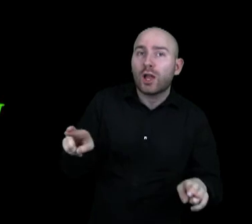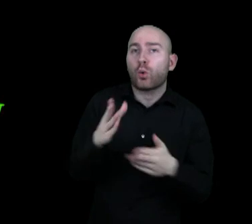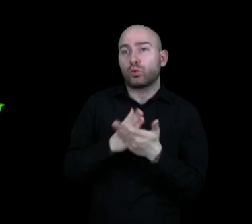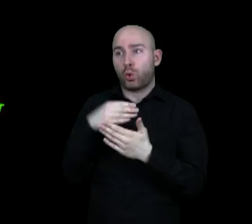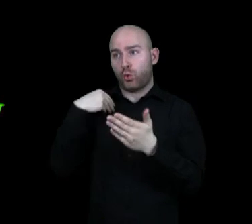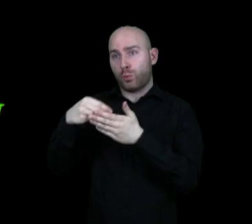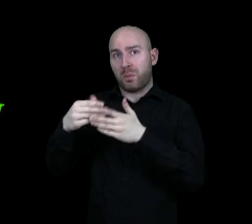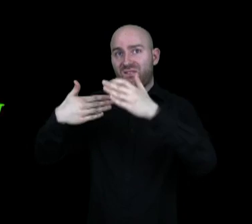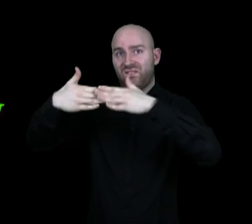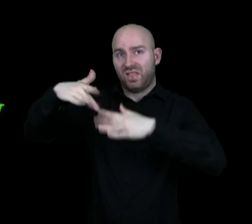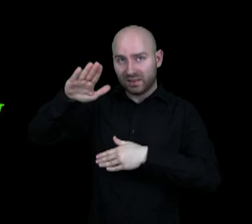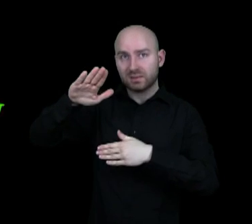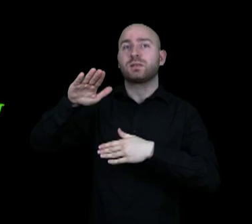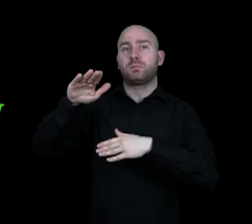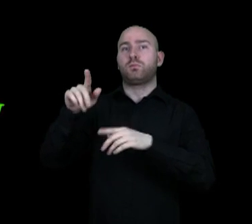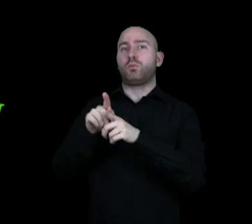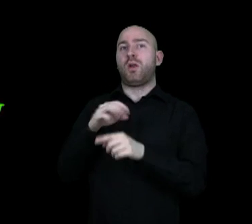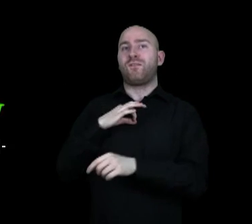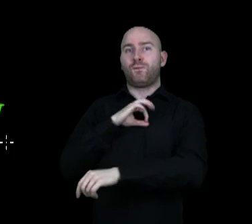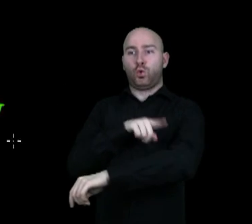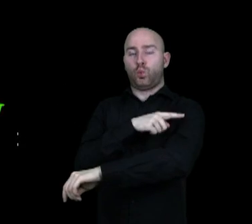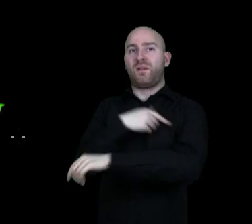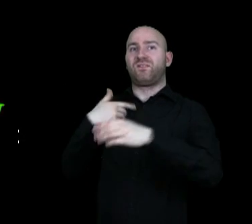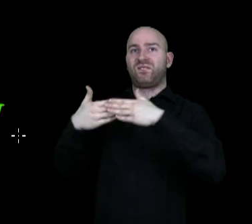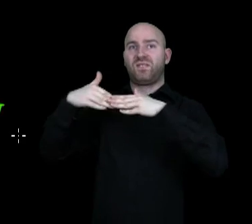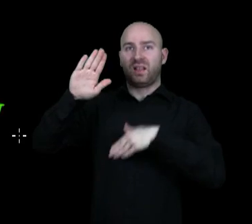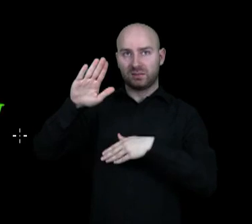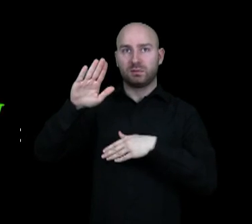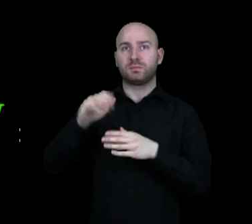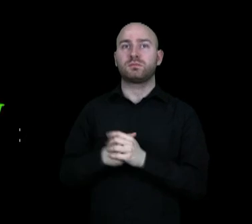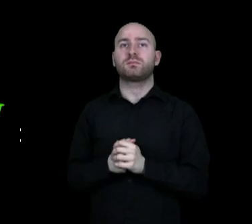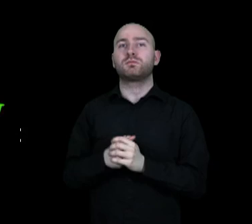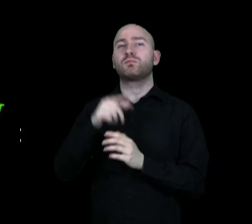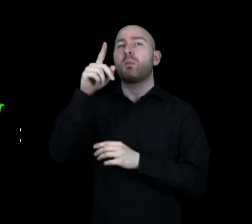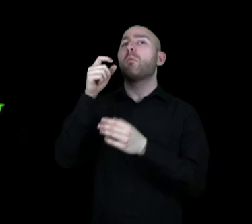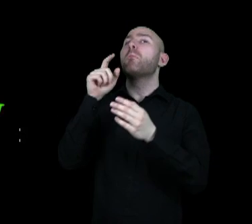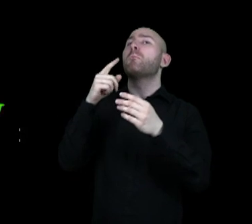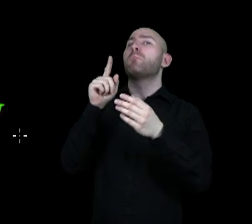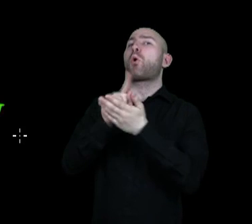fiskalną możecie też spowolnić gospodarkę, obniżając długi i wydatki.